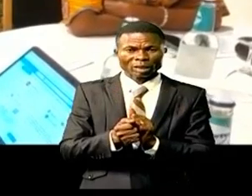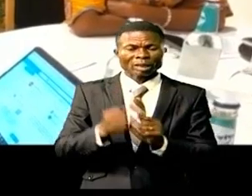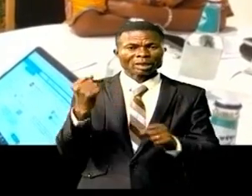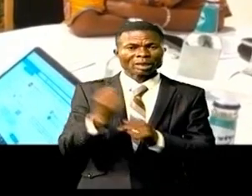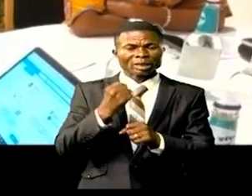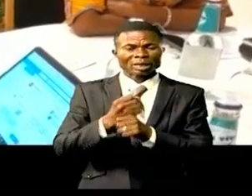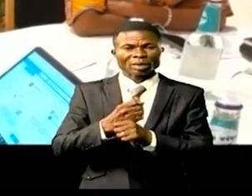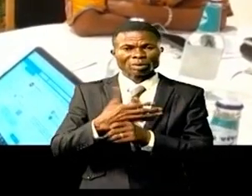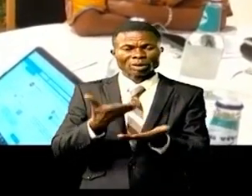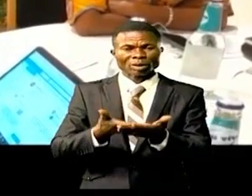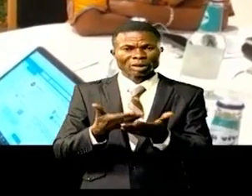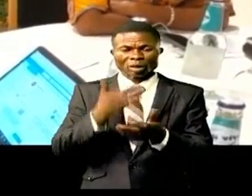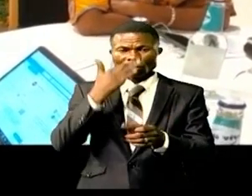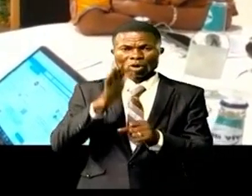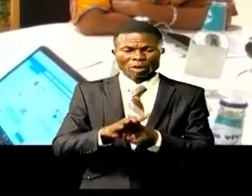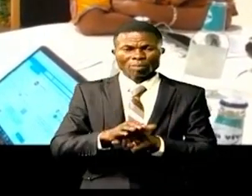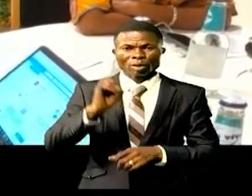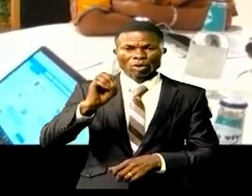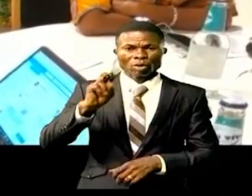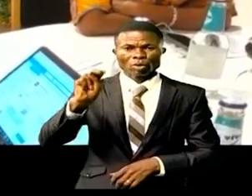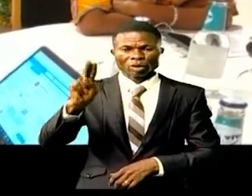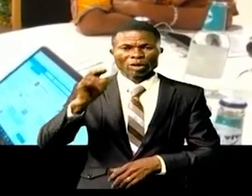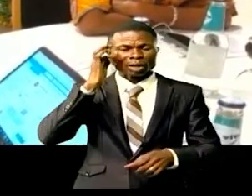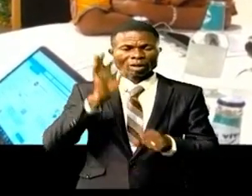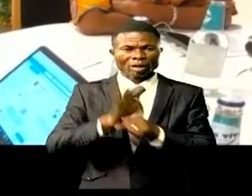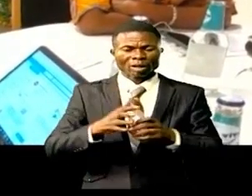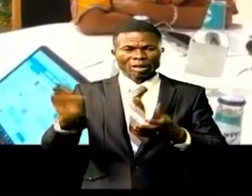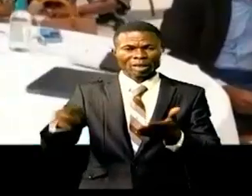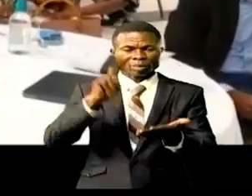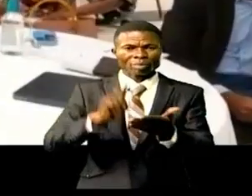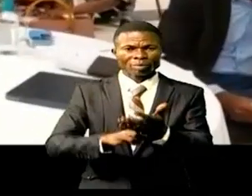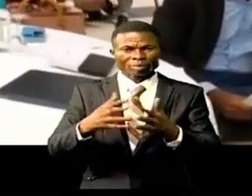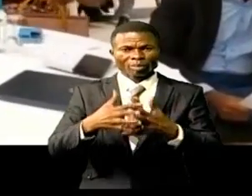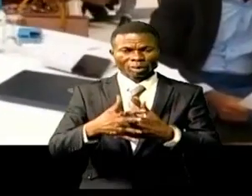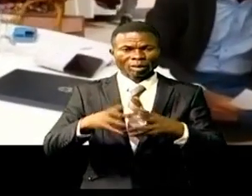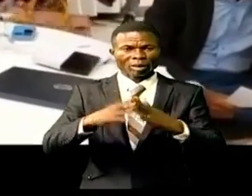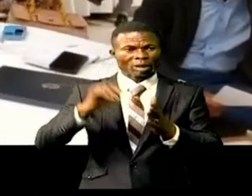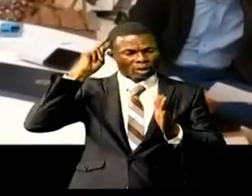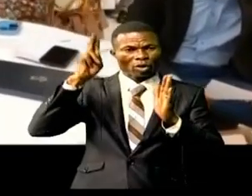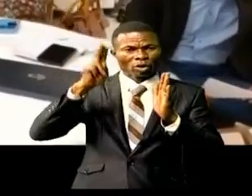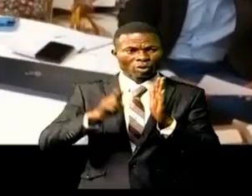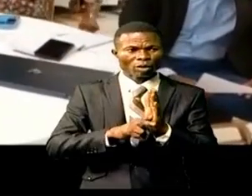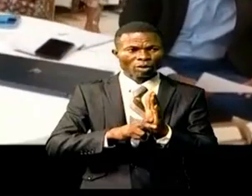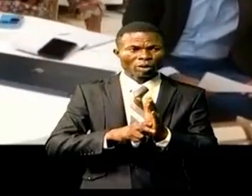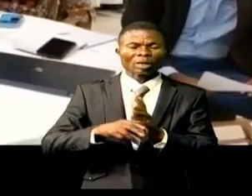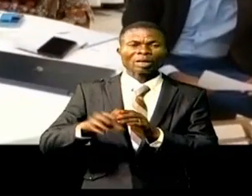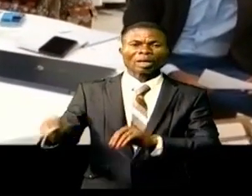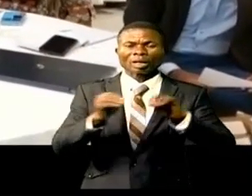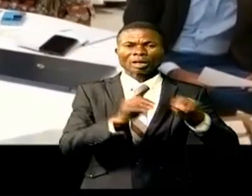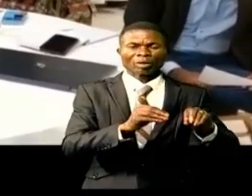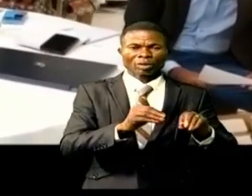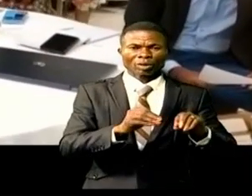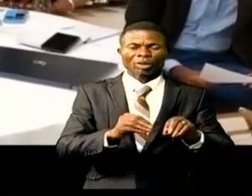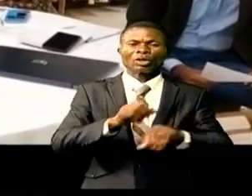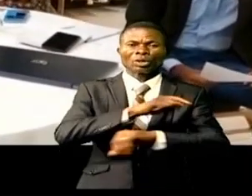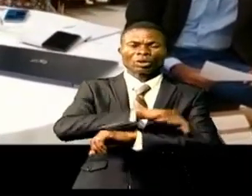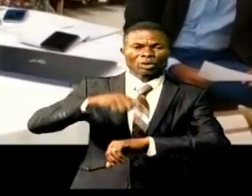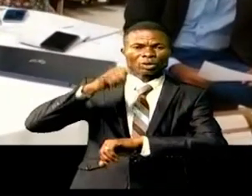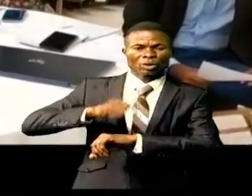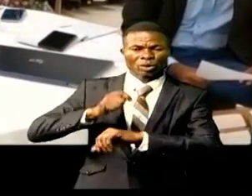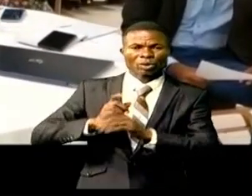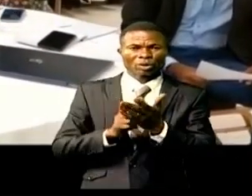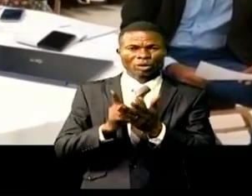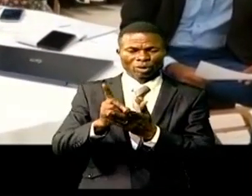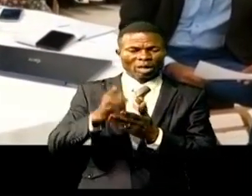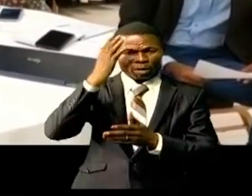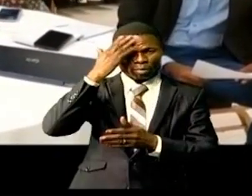affaires, Rassira l'ONU Femmes a signé un partenariat avec le gouvernement pour la mise en place d'un cadre juridique propice qui doit